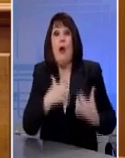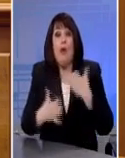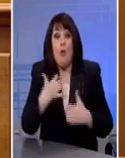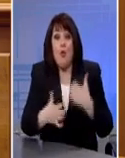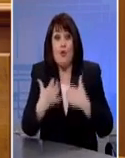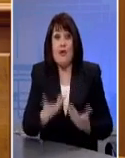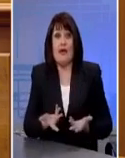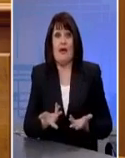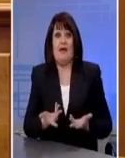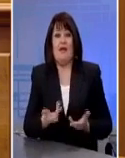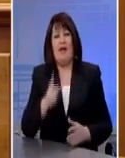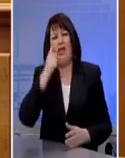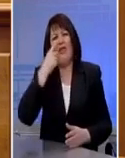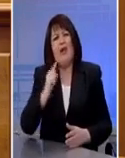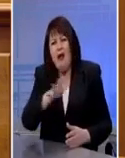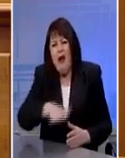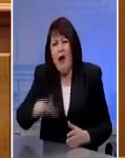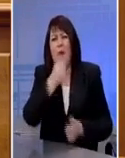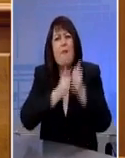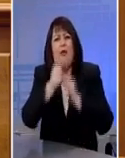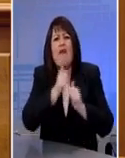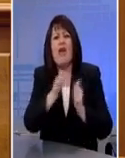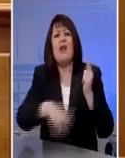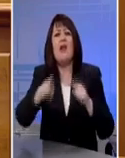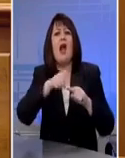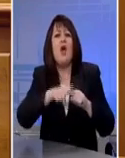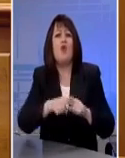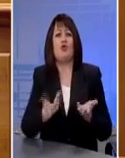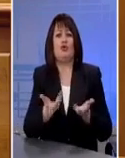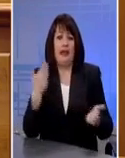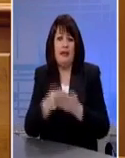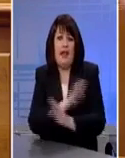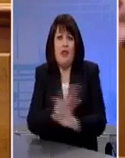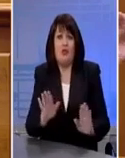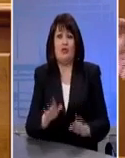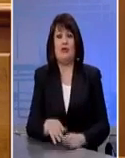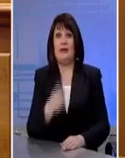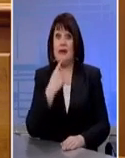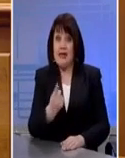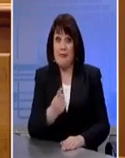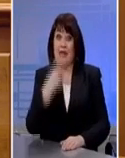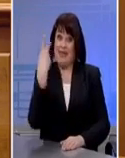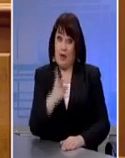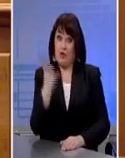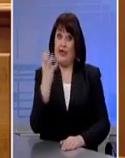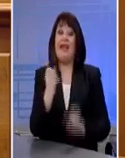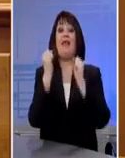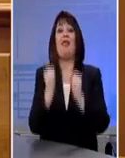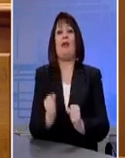να τελειώσει το δράμα αυτής της κοινωνίας, πρότεινα μια κυβέρνηση 240 εδρών.